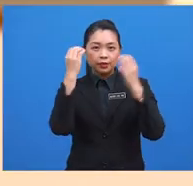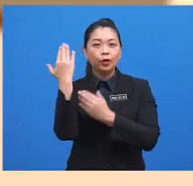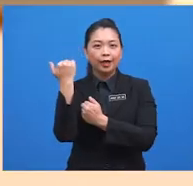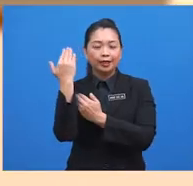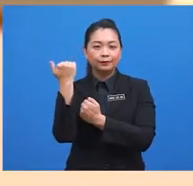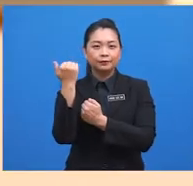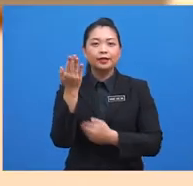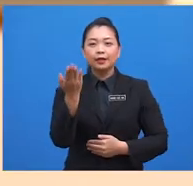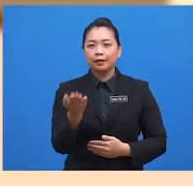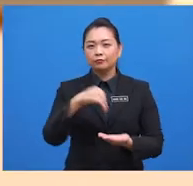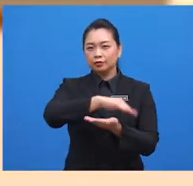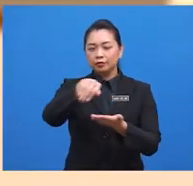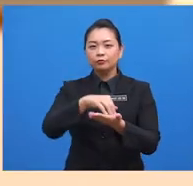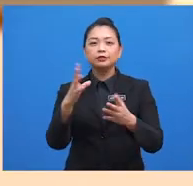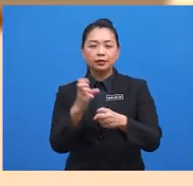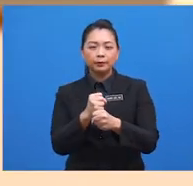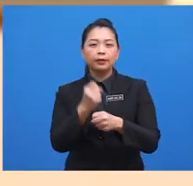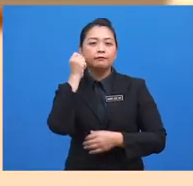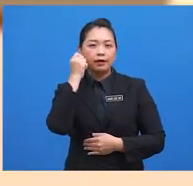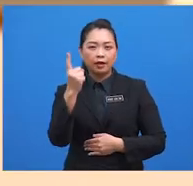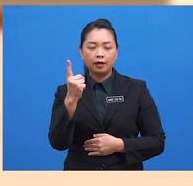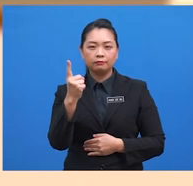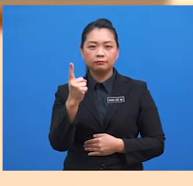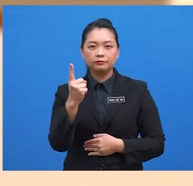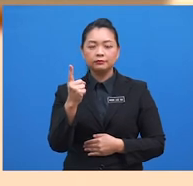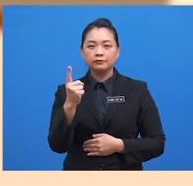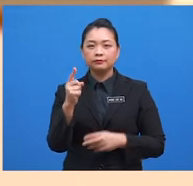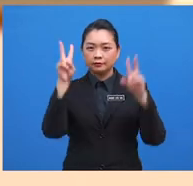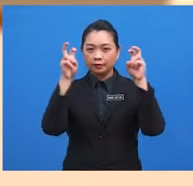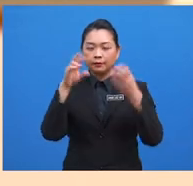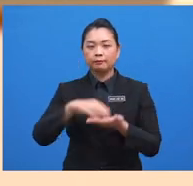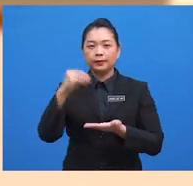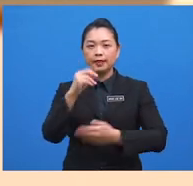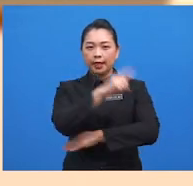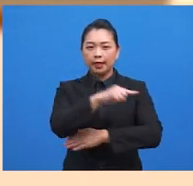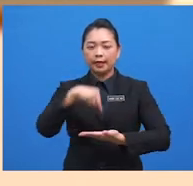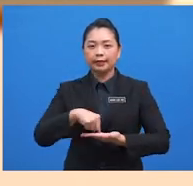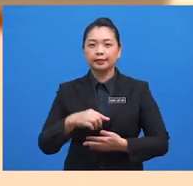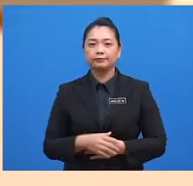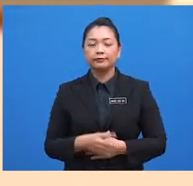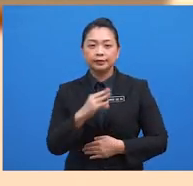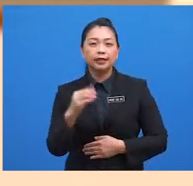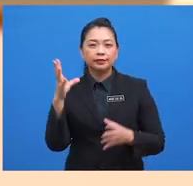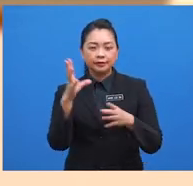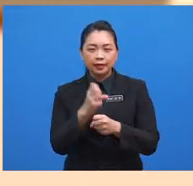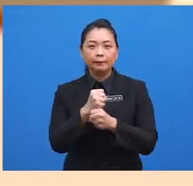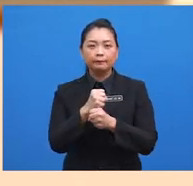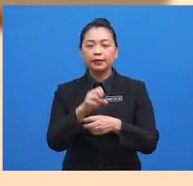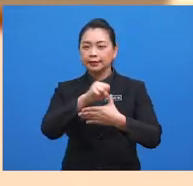Cikgu harap kamu semua dapat memahami topik pembelajaran dan